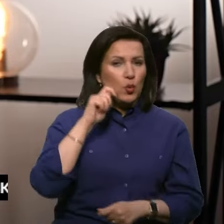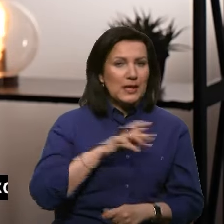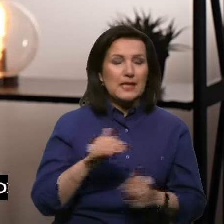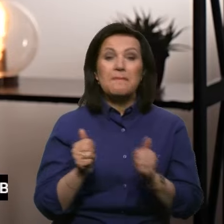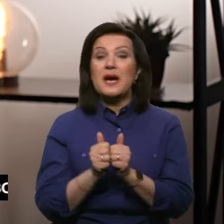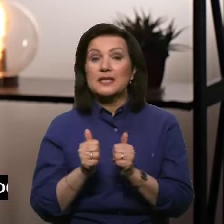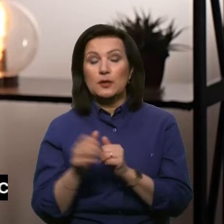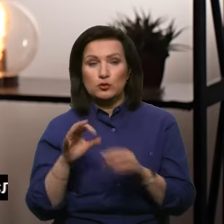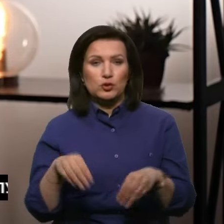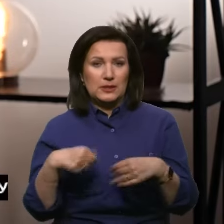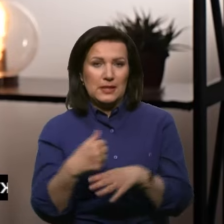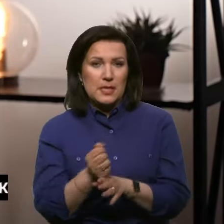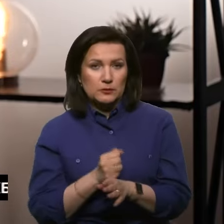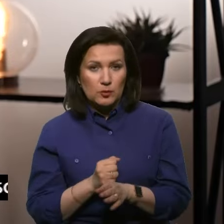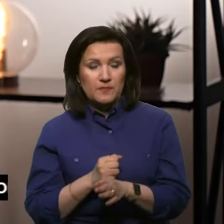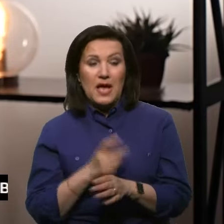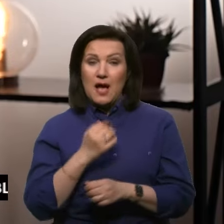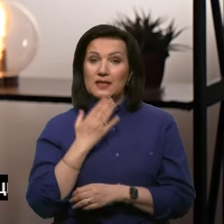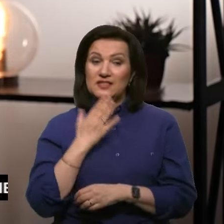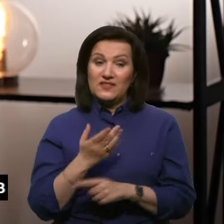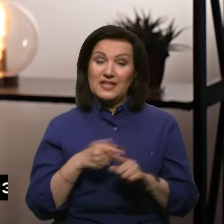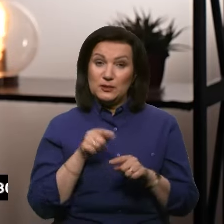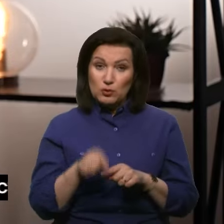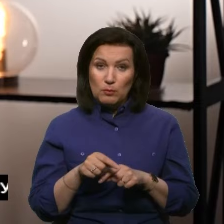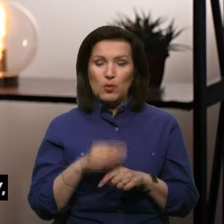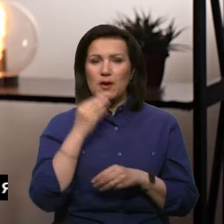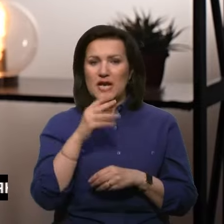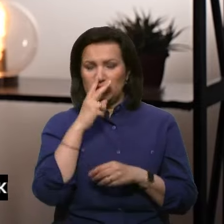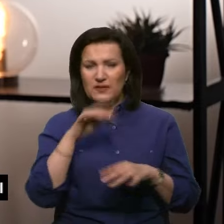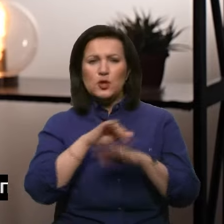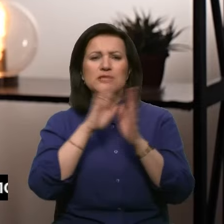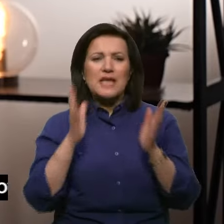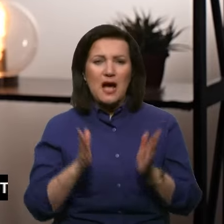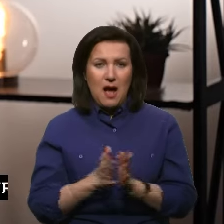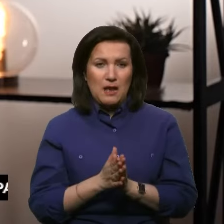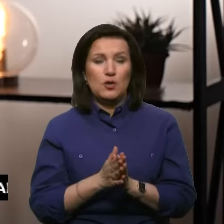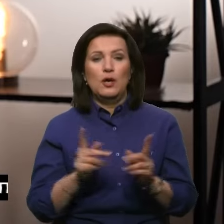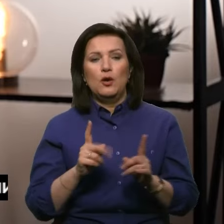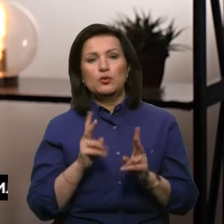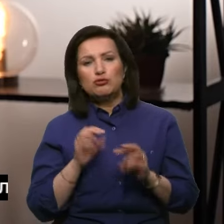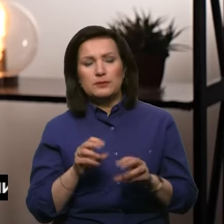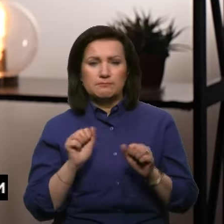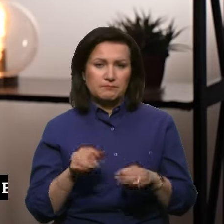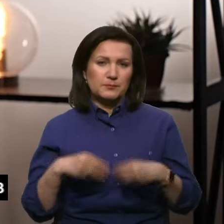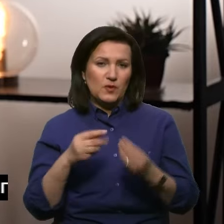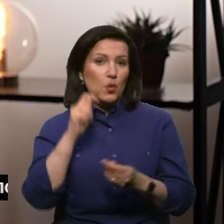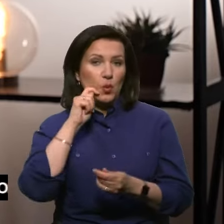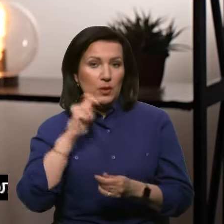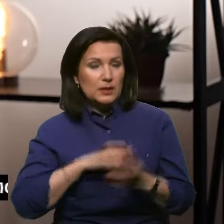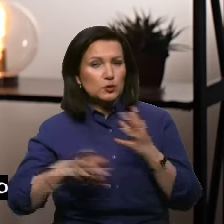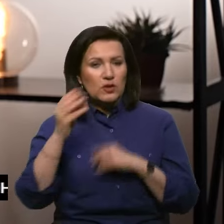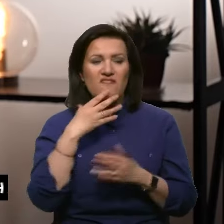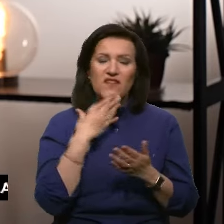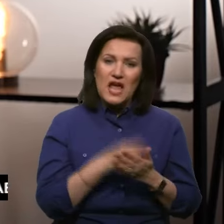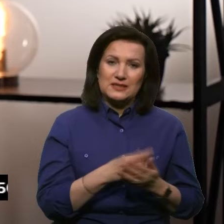її партнерами щодо надання озброєнь. Однак завдяки йому стало краще видно загальну картину, хто чим здатен поділитися з Україною з